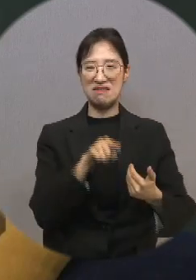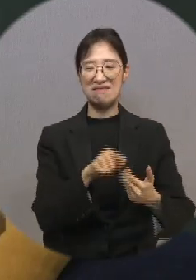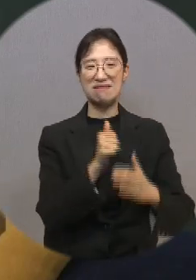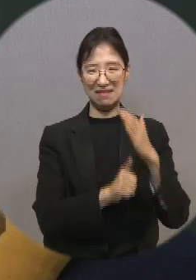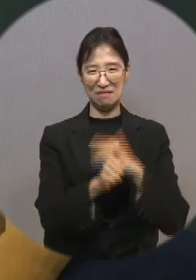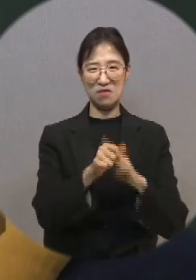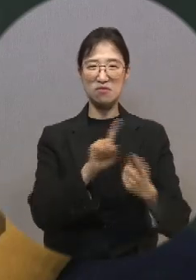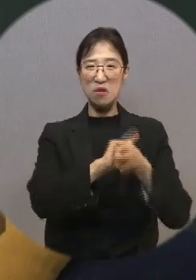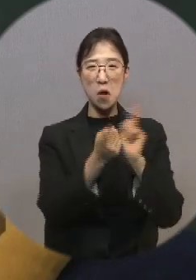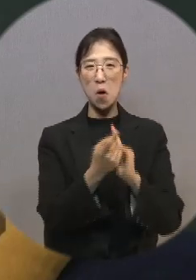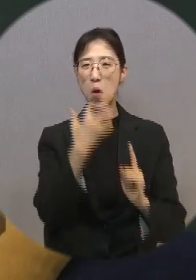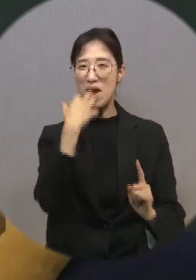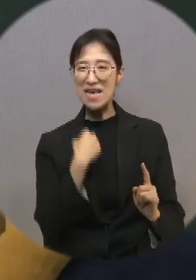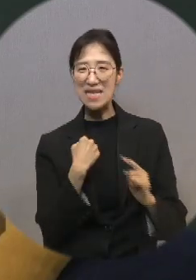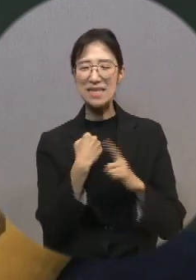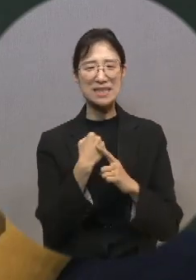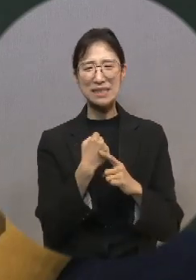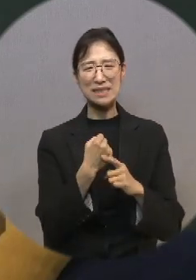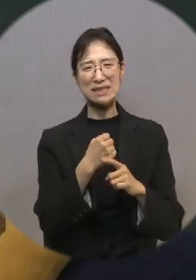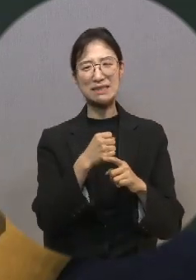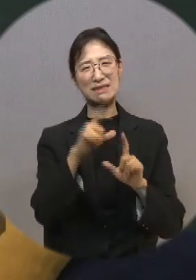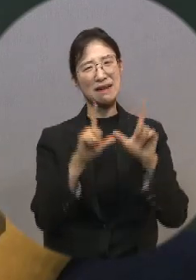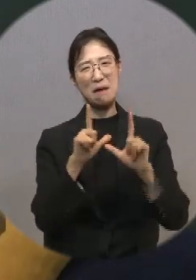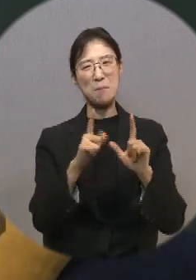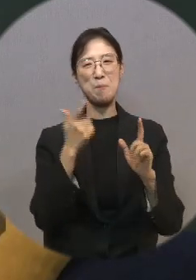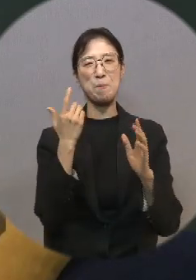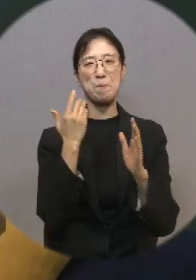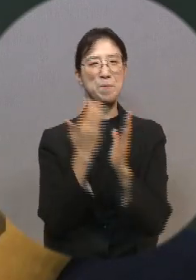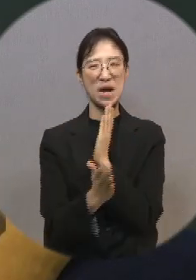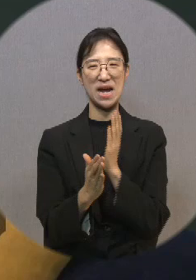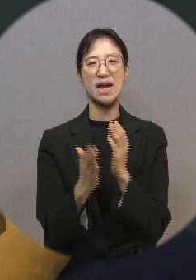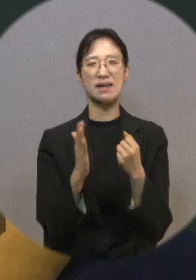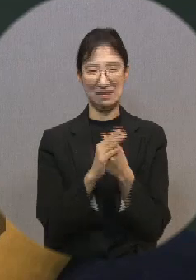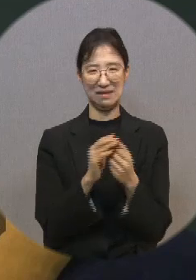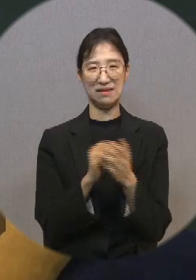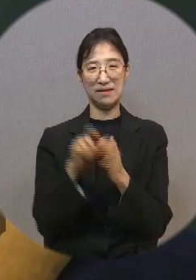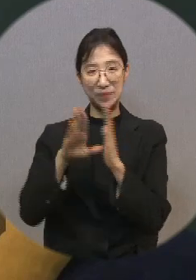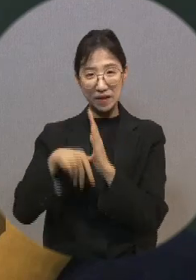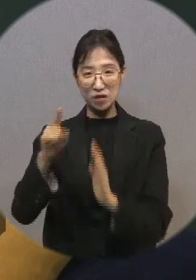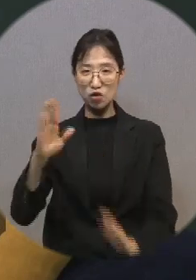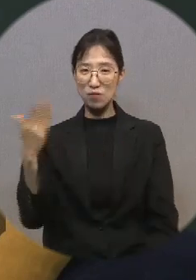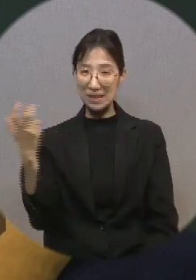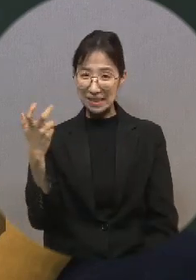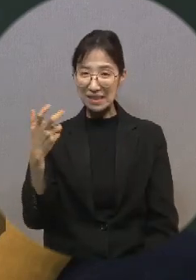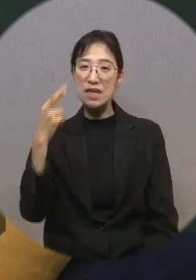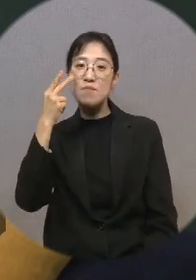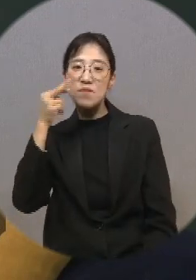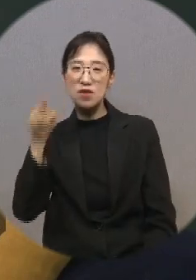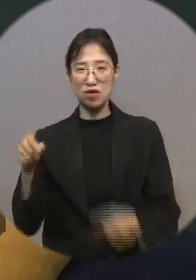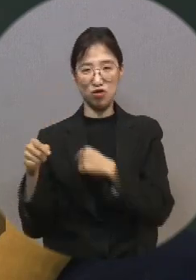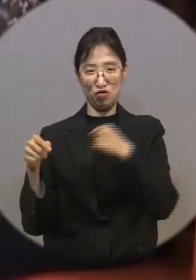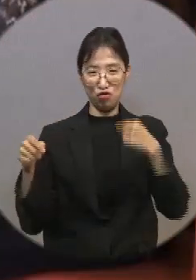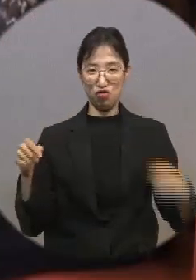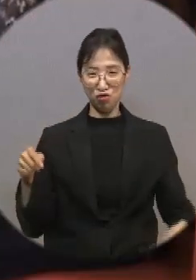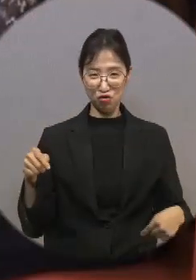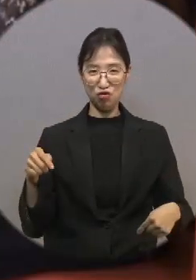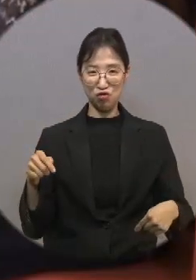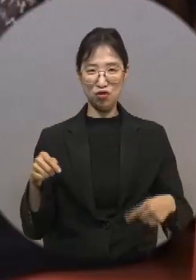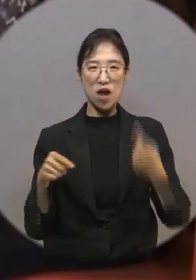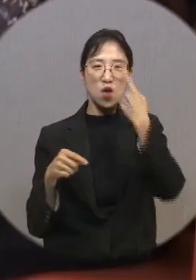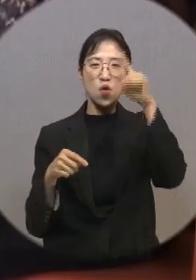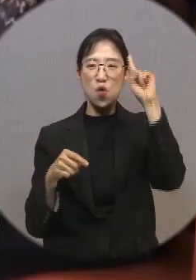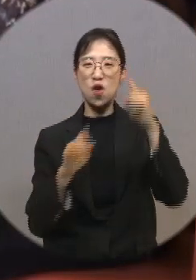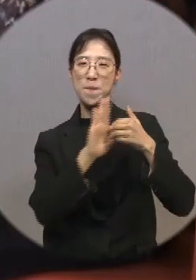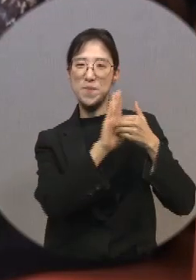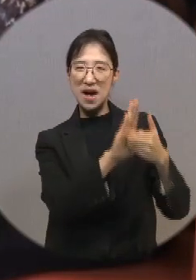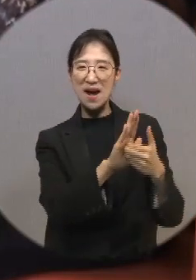이익 구조가 안 맞으면서 생겼던 거고, 그러면서 이제 미국이 당시 1970년대에 중국과 전격적으로 소련을